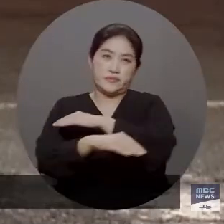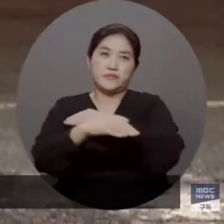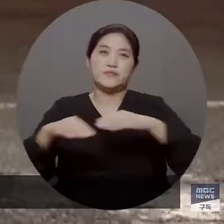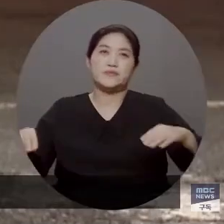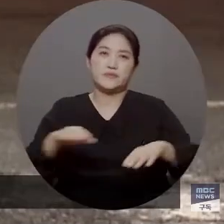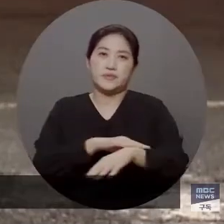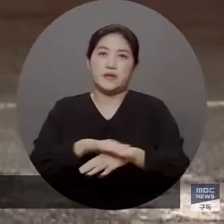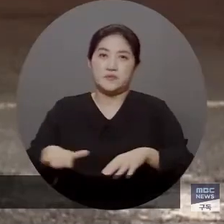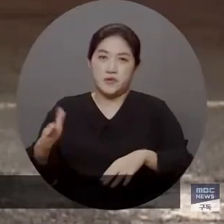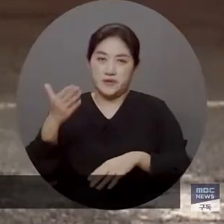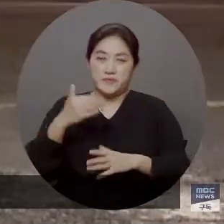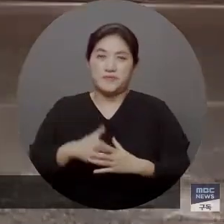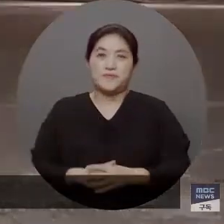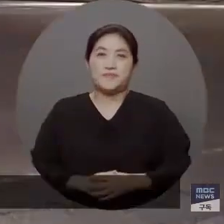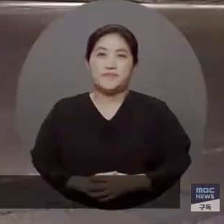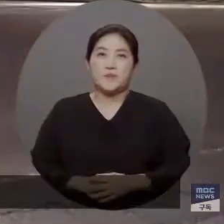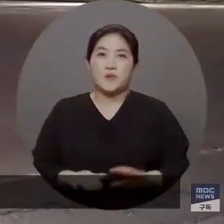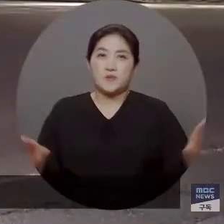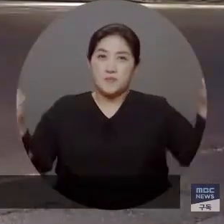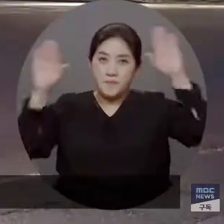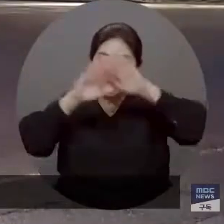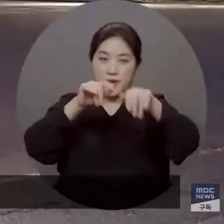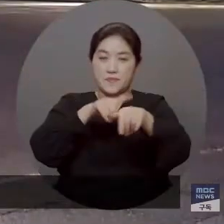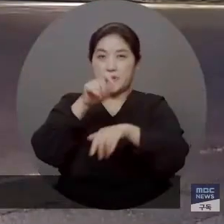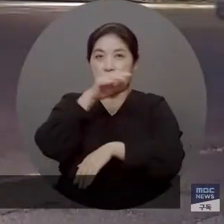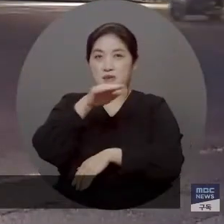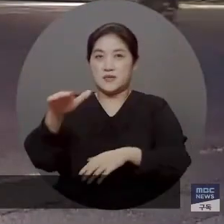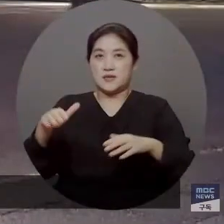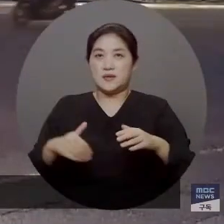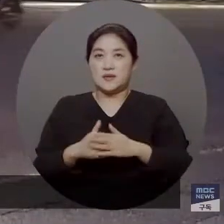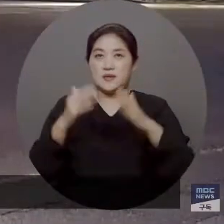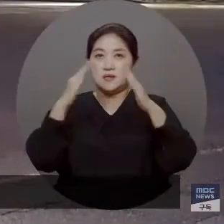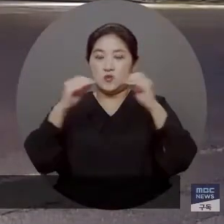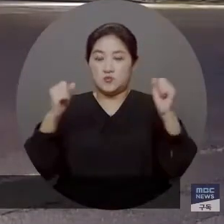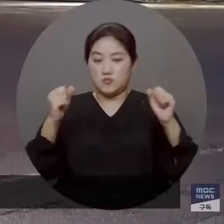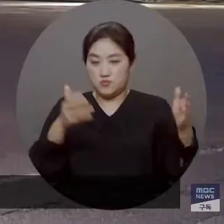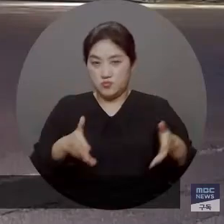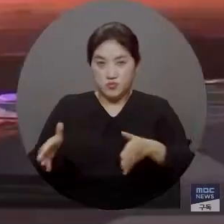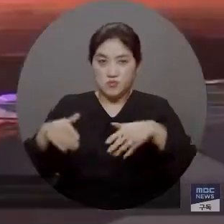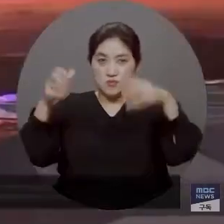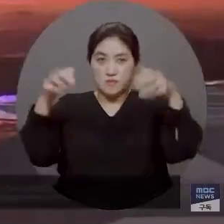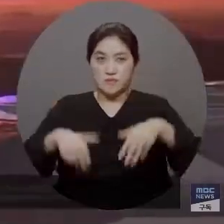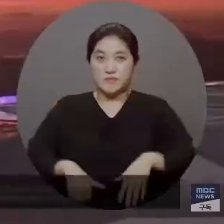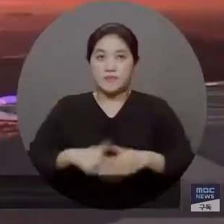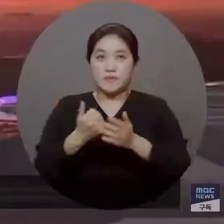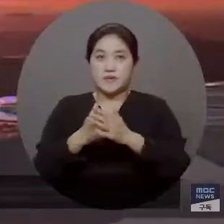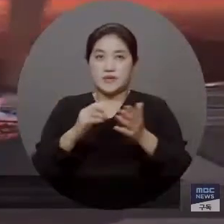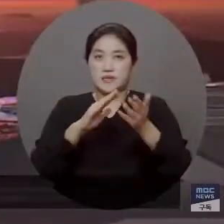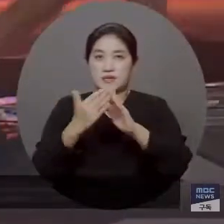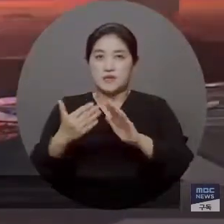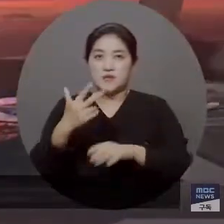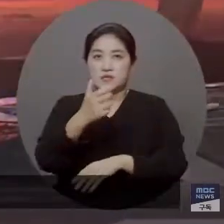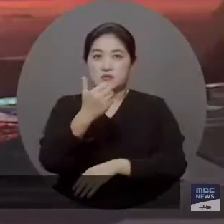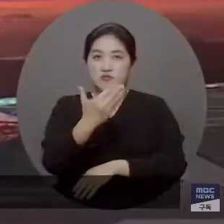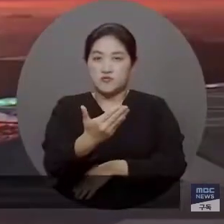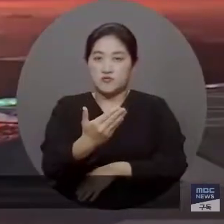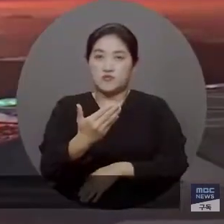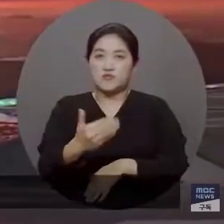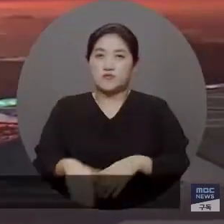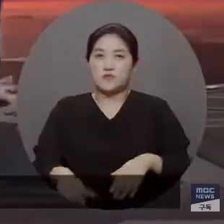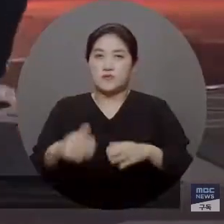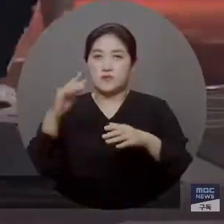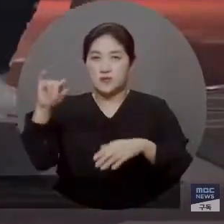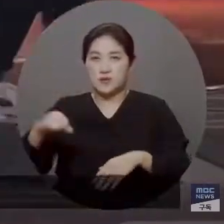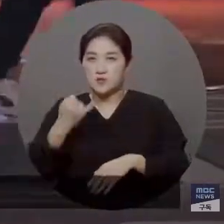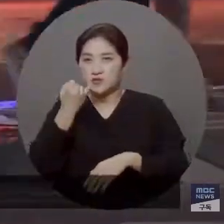모습입니다. 오늘 밤 11시 기준으로 전북에 내린 비의 양은 장수 버남 79mm, 순창